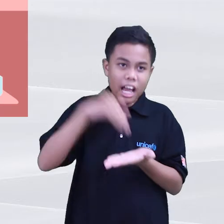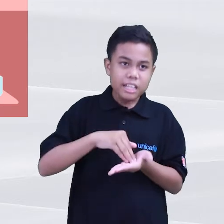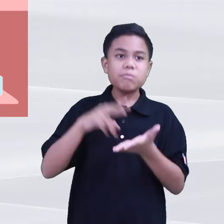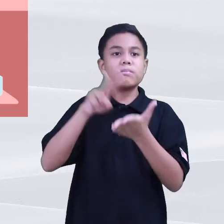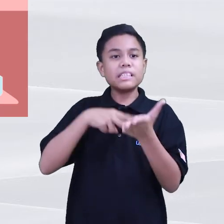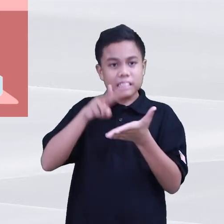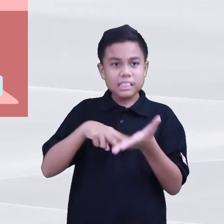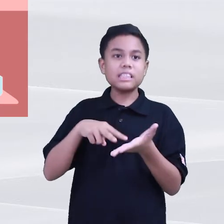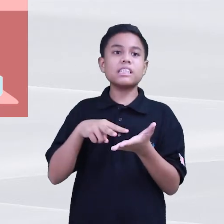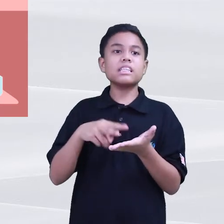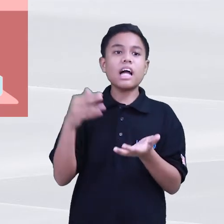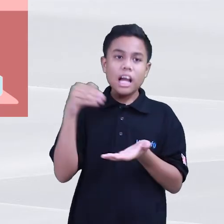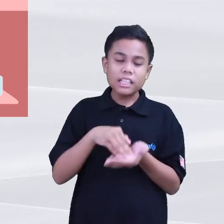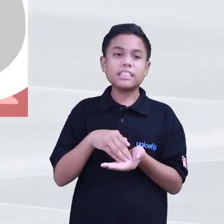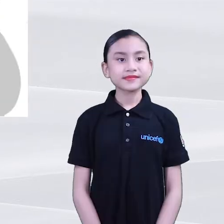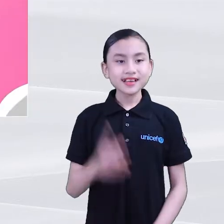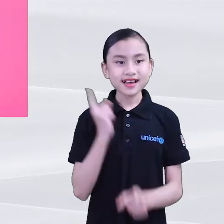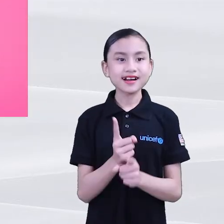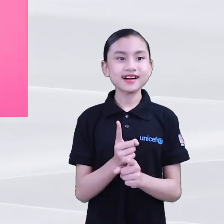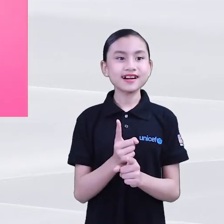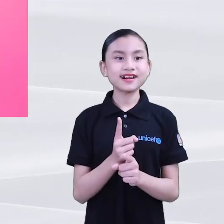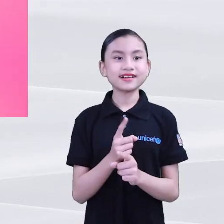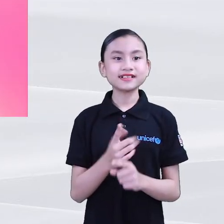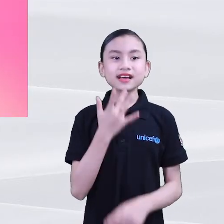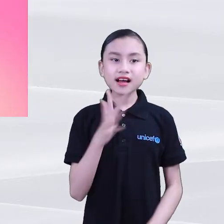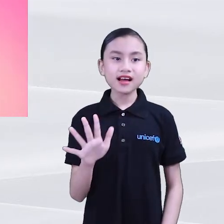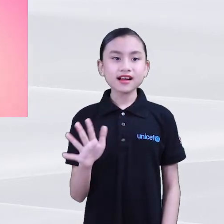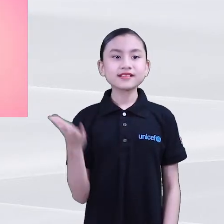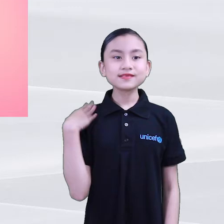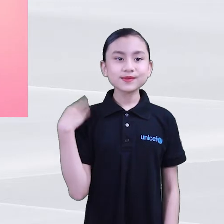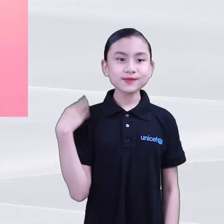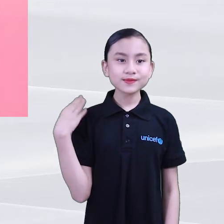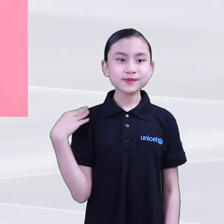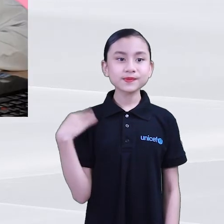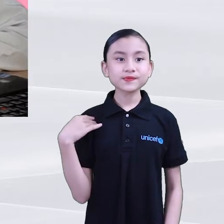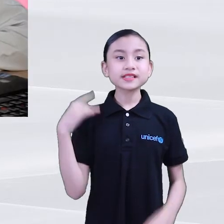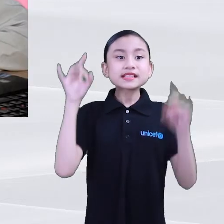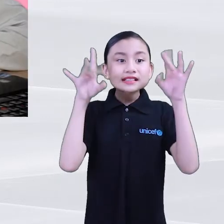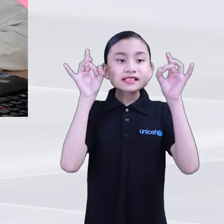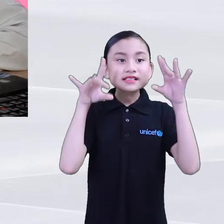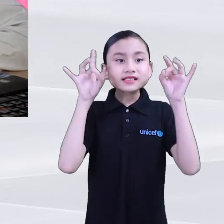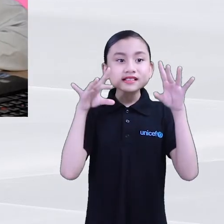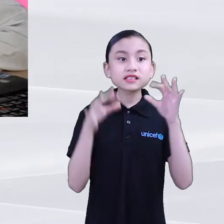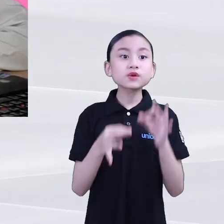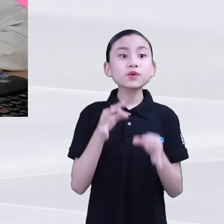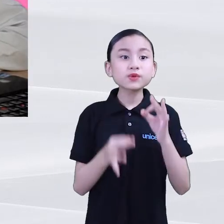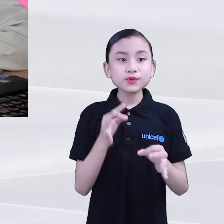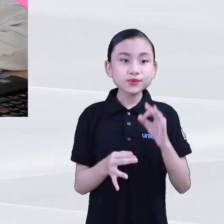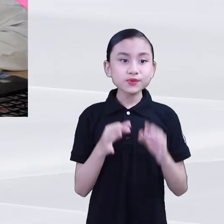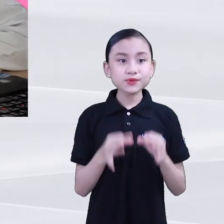nilai sekali lagi seperti ini. Betul tu Dania. Nasib baik Dania ada ingatkan saya. Dania, saya nak uji